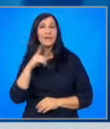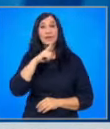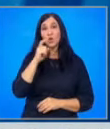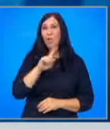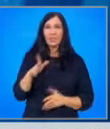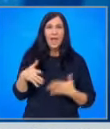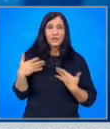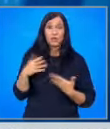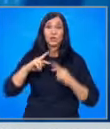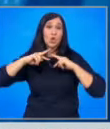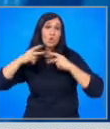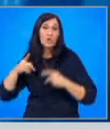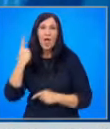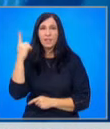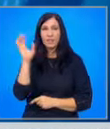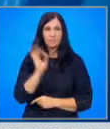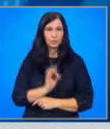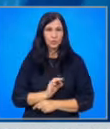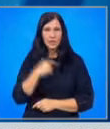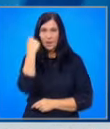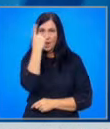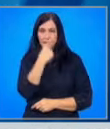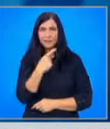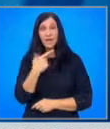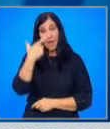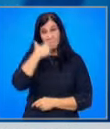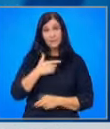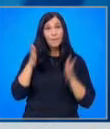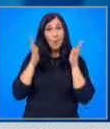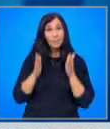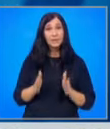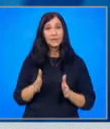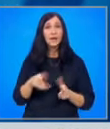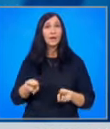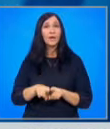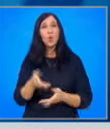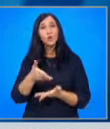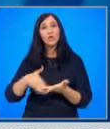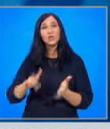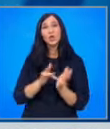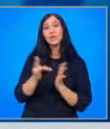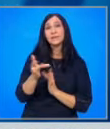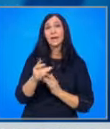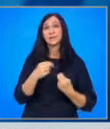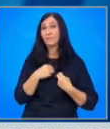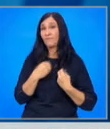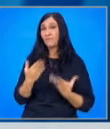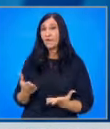а нежелаещите да отговорят са 1%. Лицата, самоопределили се като част от християнското вероизповедание,